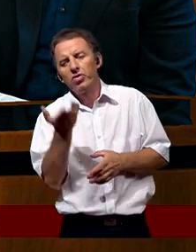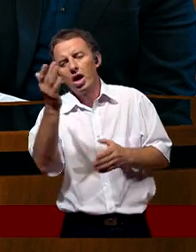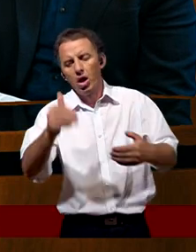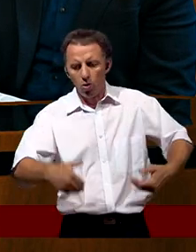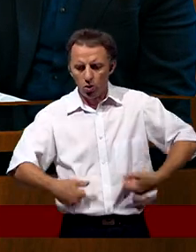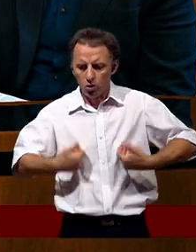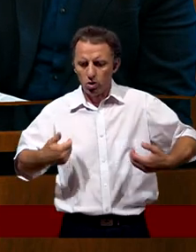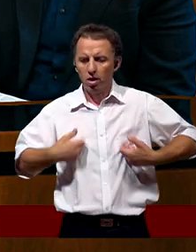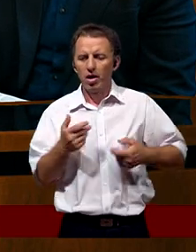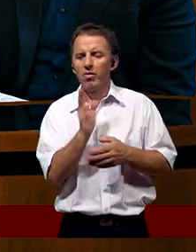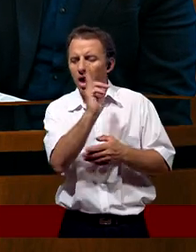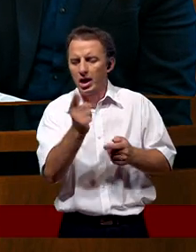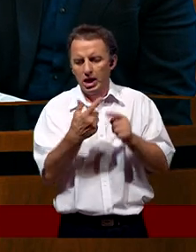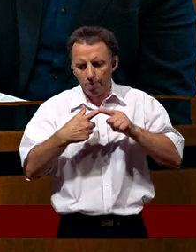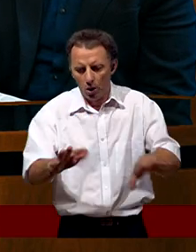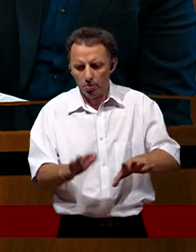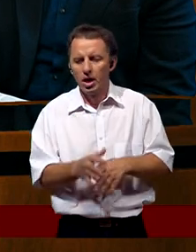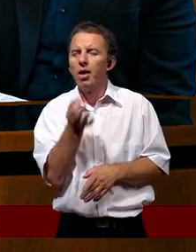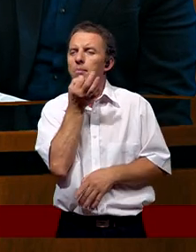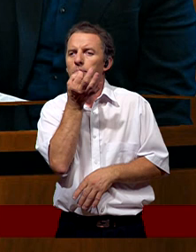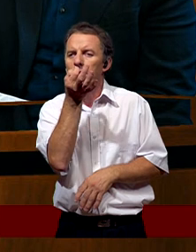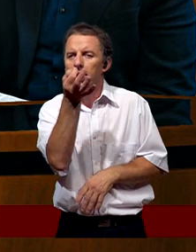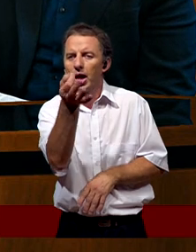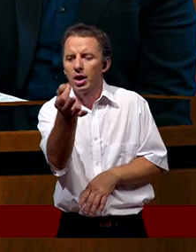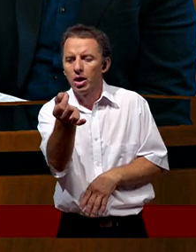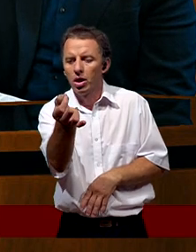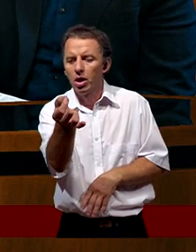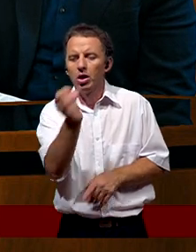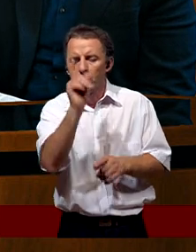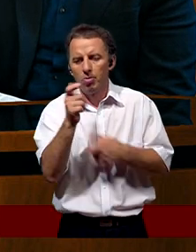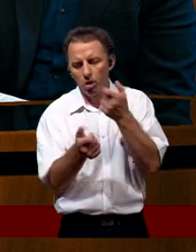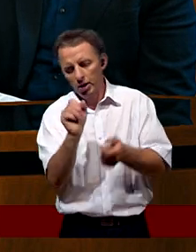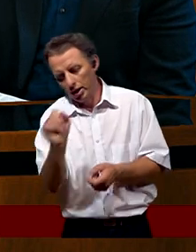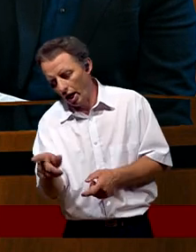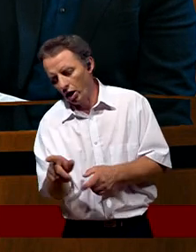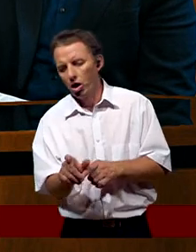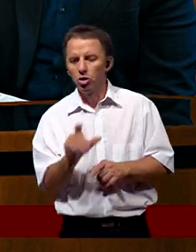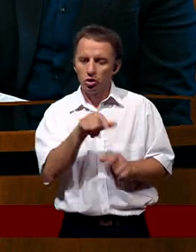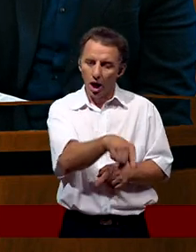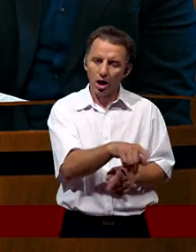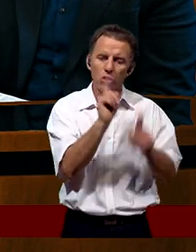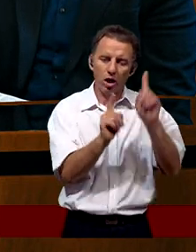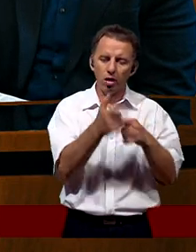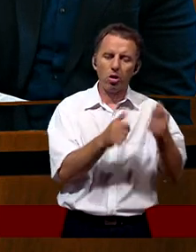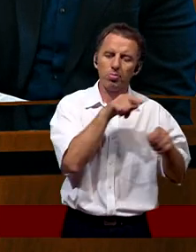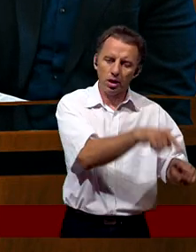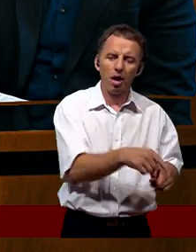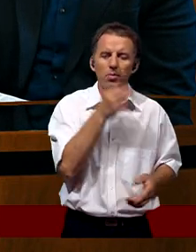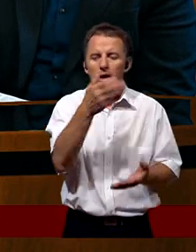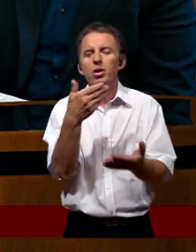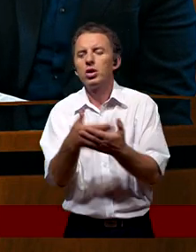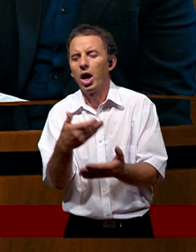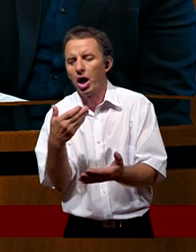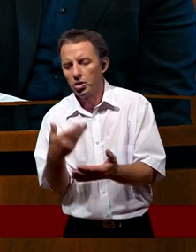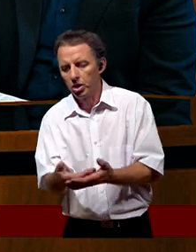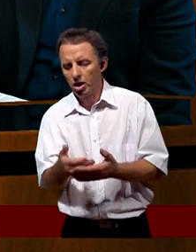wiele osób uzdrawiał właśnie w momencie. Tak, teraz pytanie, czasem robi tak, czasem robi tak. Pewnie no się właśnie, pytamy